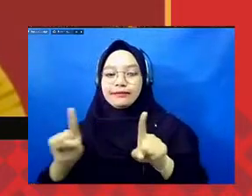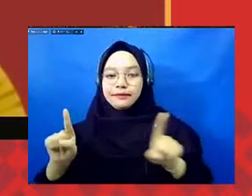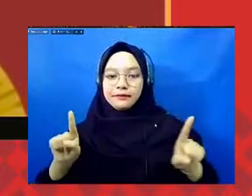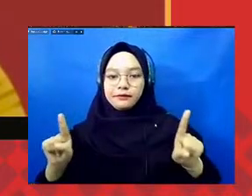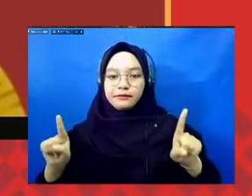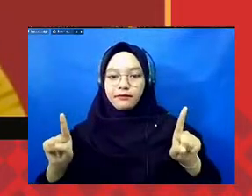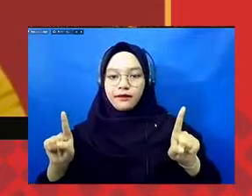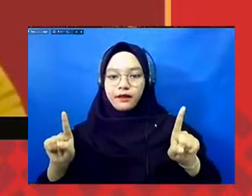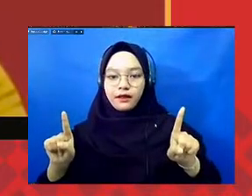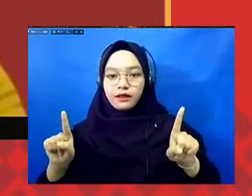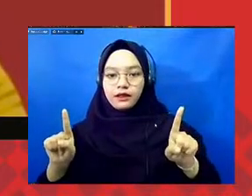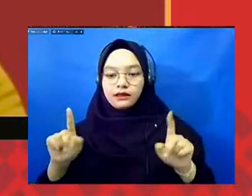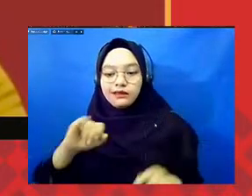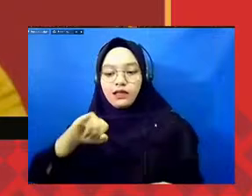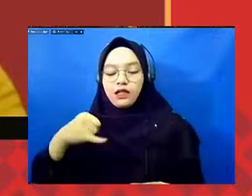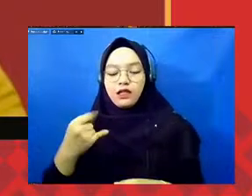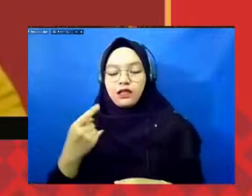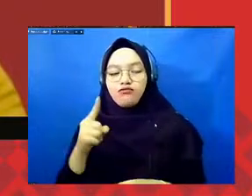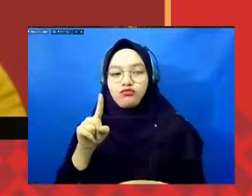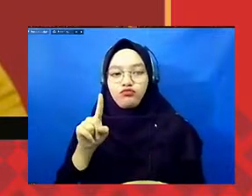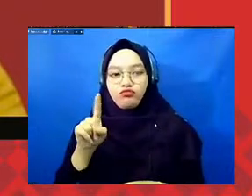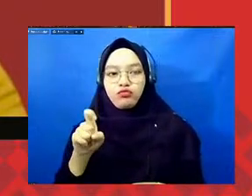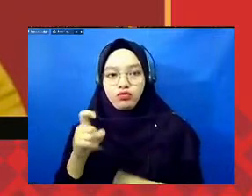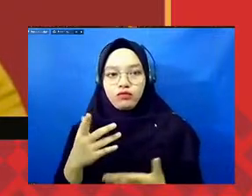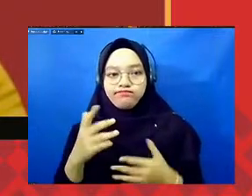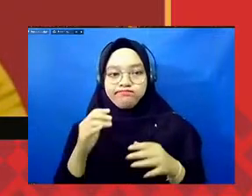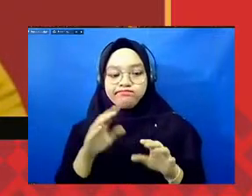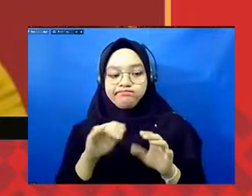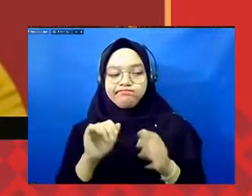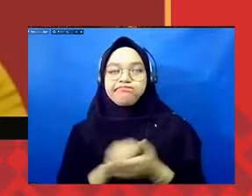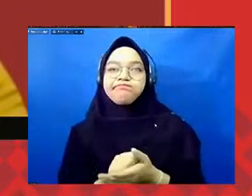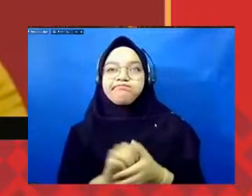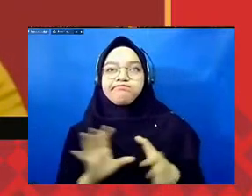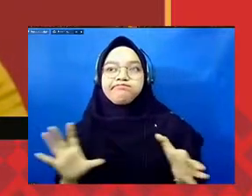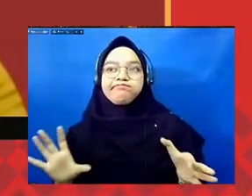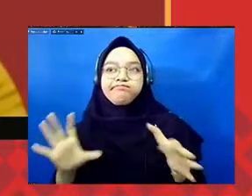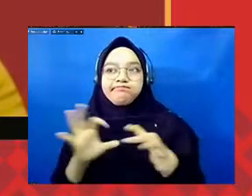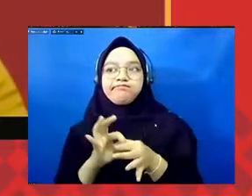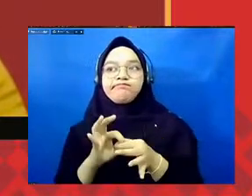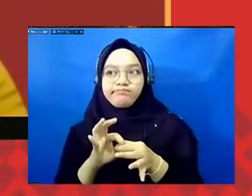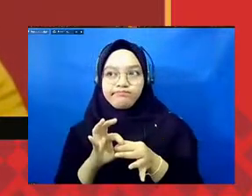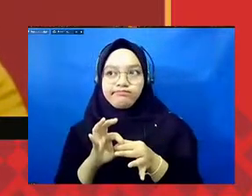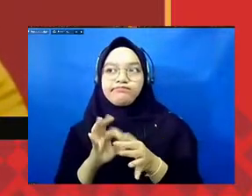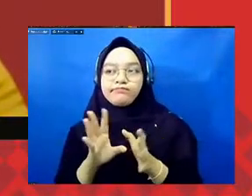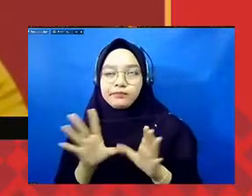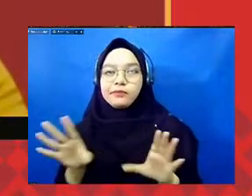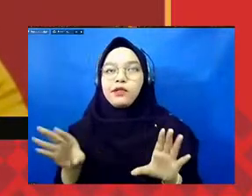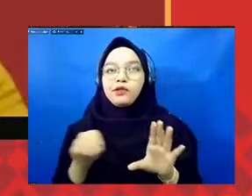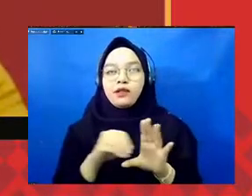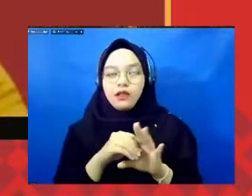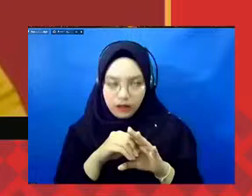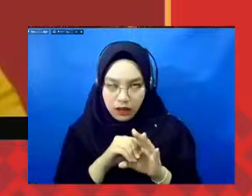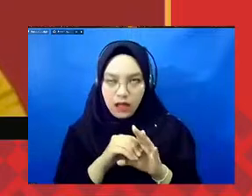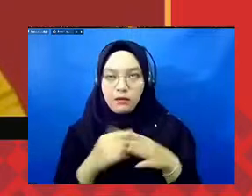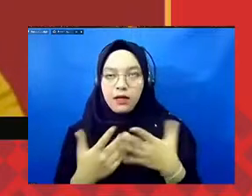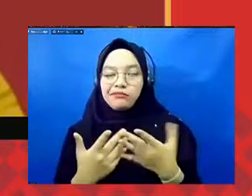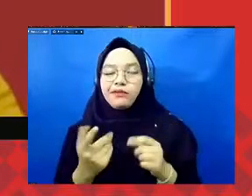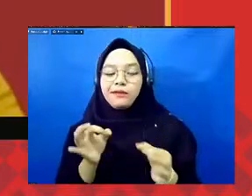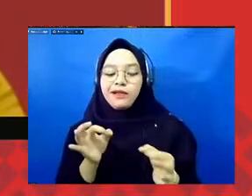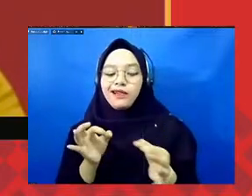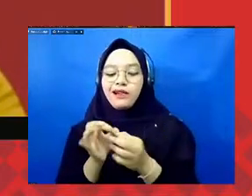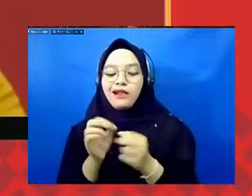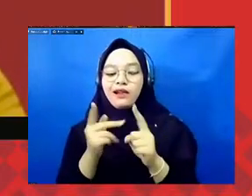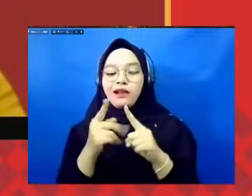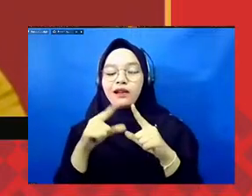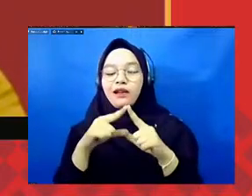Jadi perlu juga bekerja sama dan masukkan unsur merevisi posisi semua lini di pembangunan.